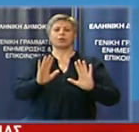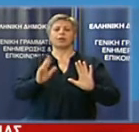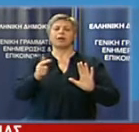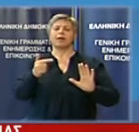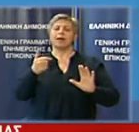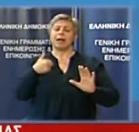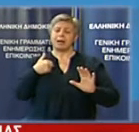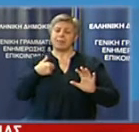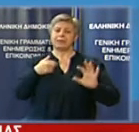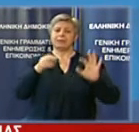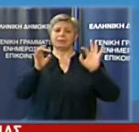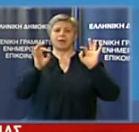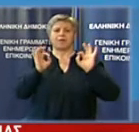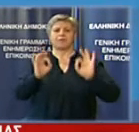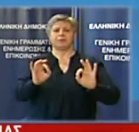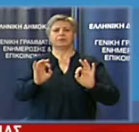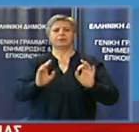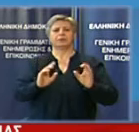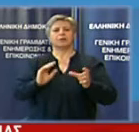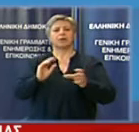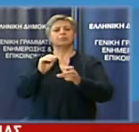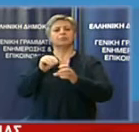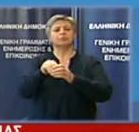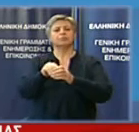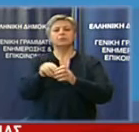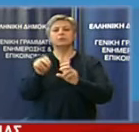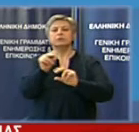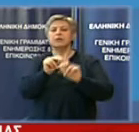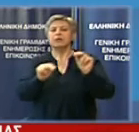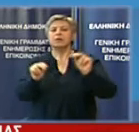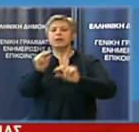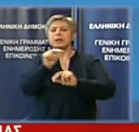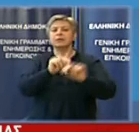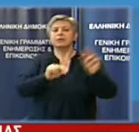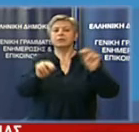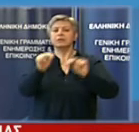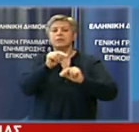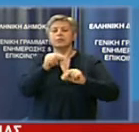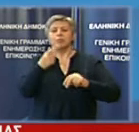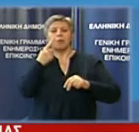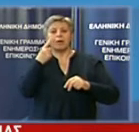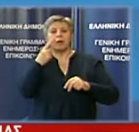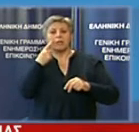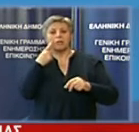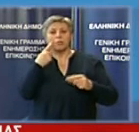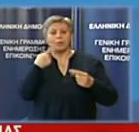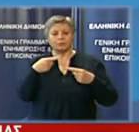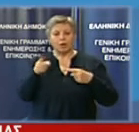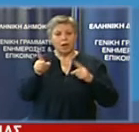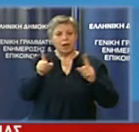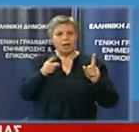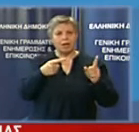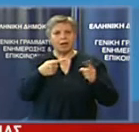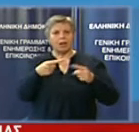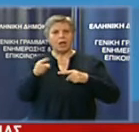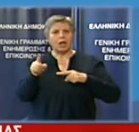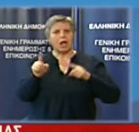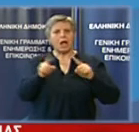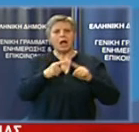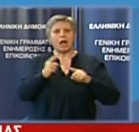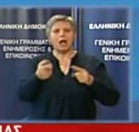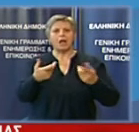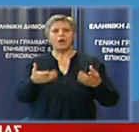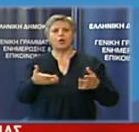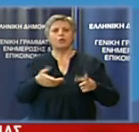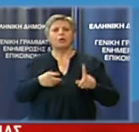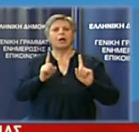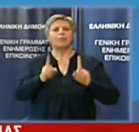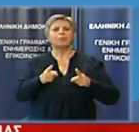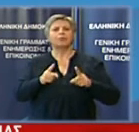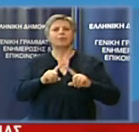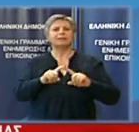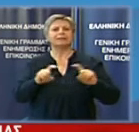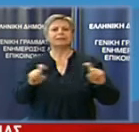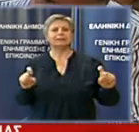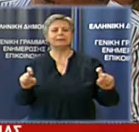συμβολή φυσικά στη συζήτηση, να δούμε αυτές οι διαφορές πώς θα συγκλίνουν τους ώστε να πάρθει αυτή η τελική απόφαση.